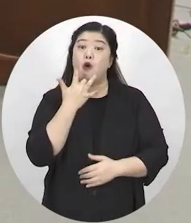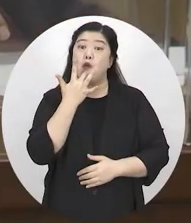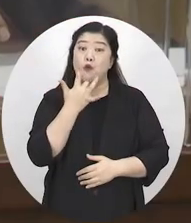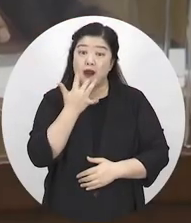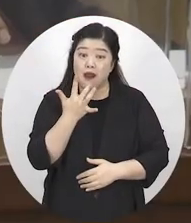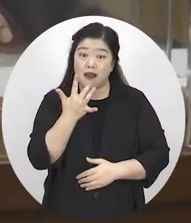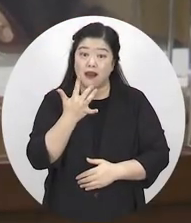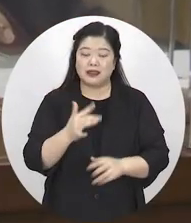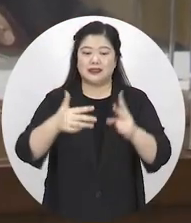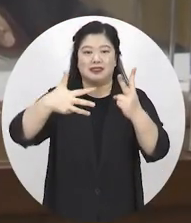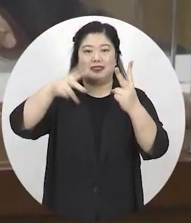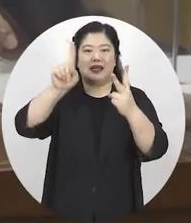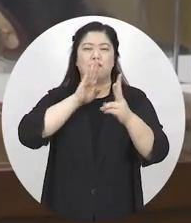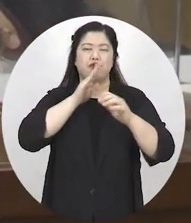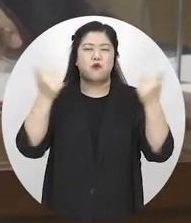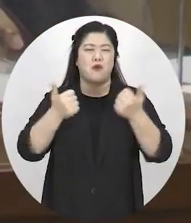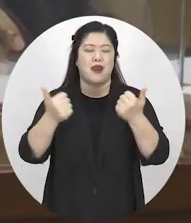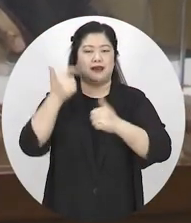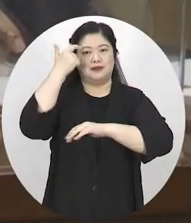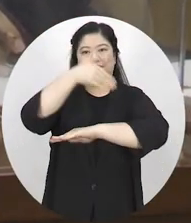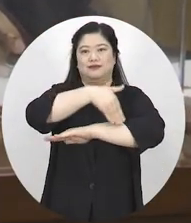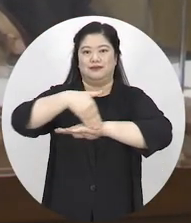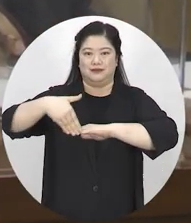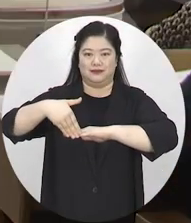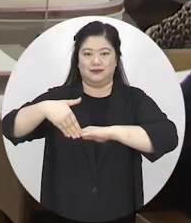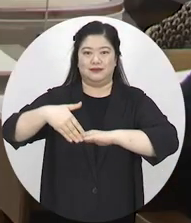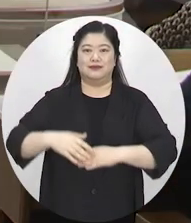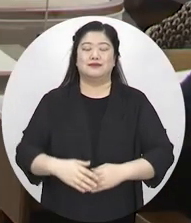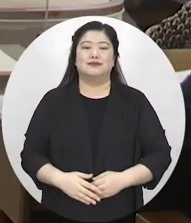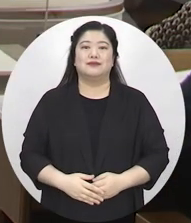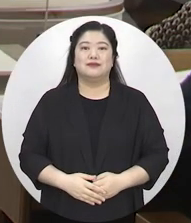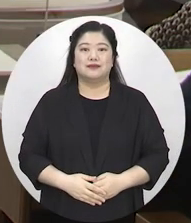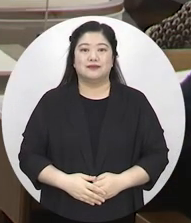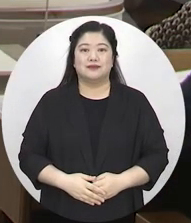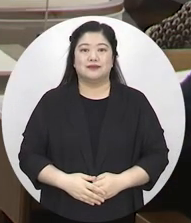화요일 제 2차 본회의를 끝으로 마무리 될 예정입니다